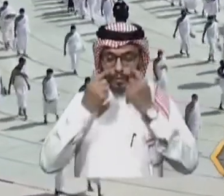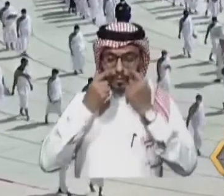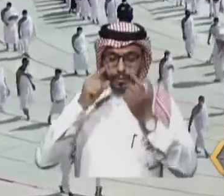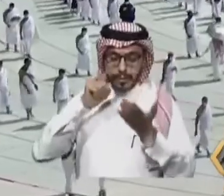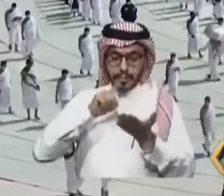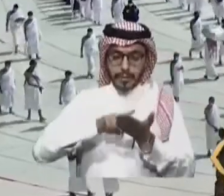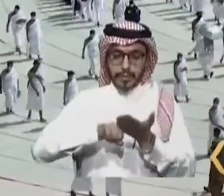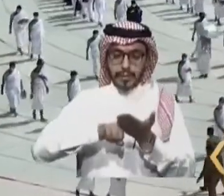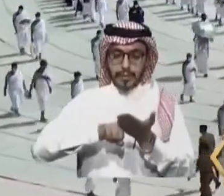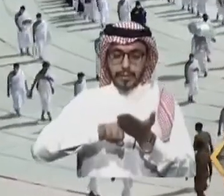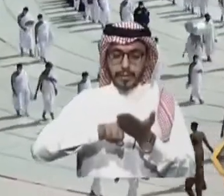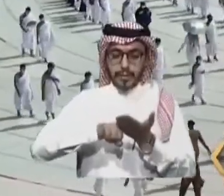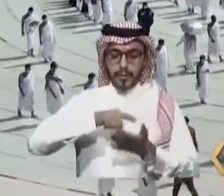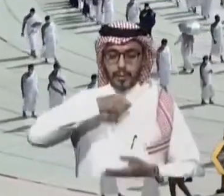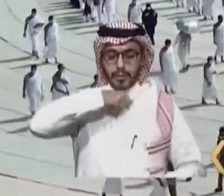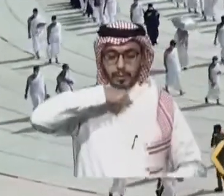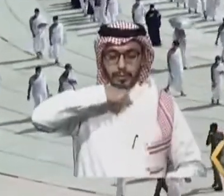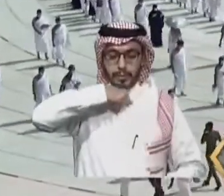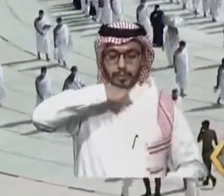أشهد أن